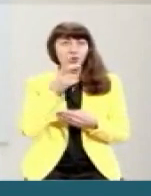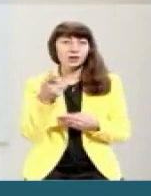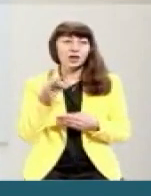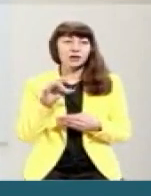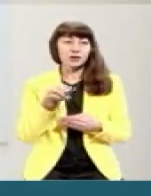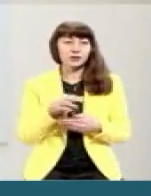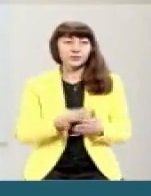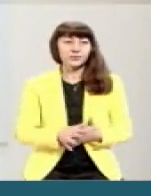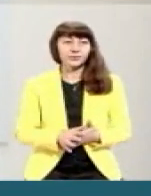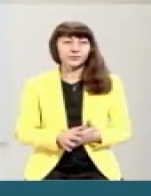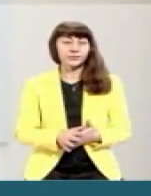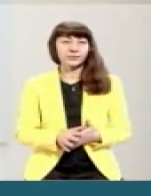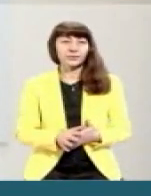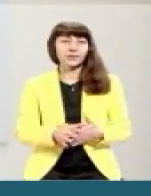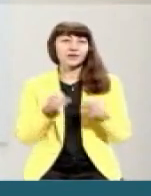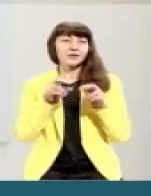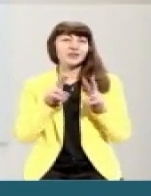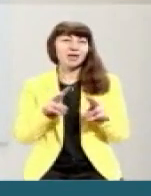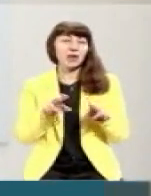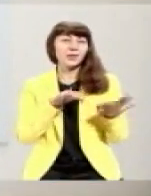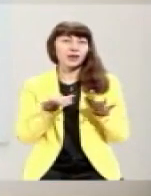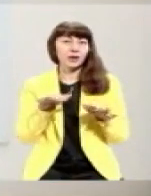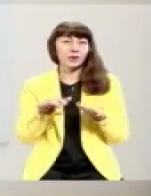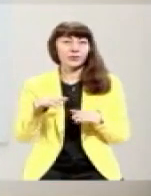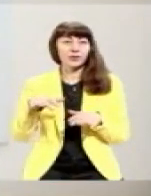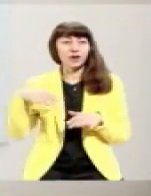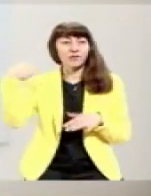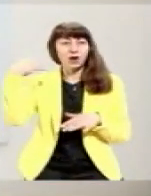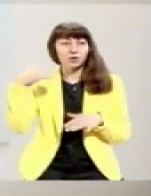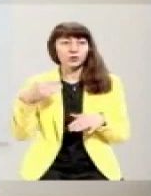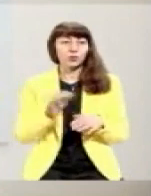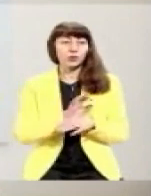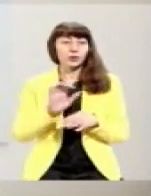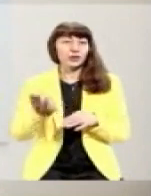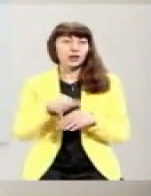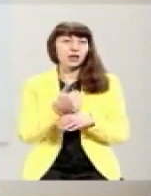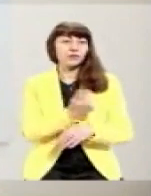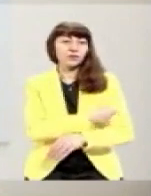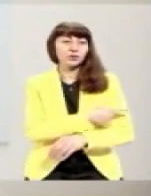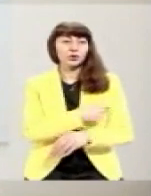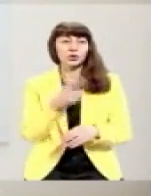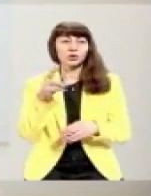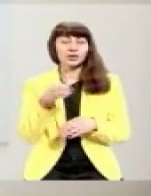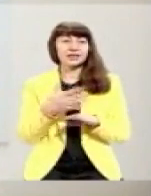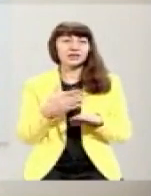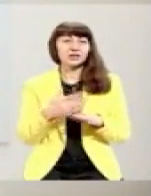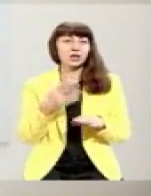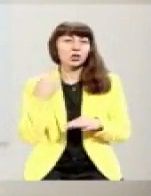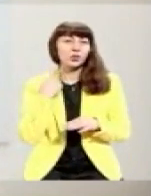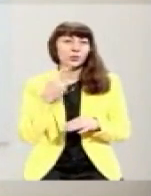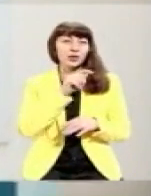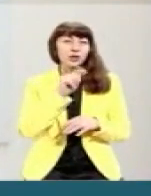ярмарка в городе Актюбе. Будут направлены главные врачи, которые на сегодняшний день не имеют кредиторской задолженности, выйдут в